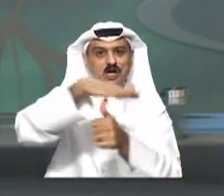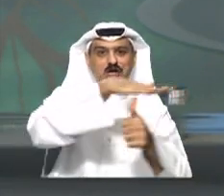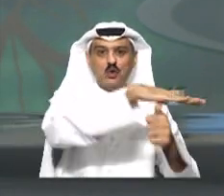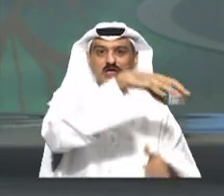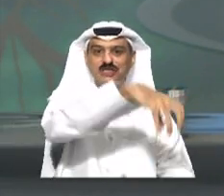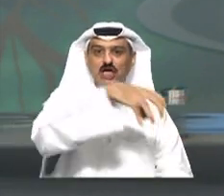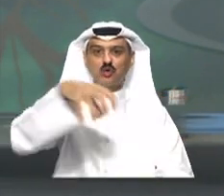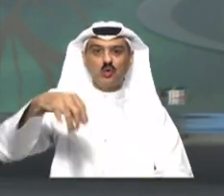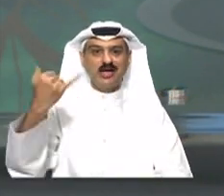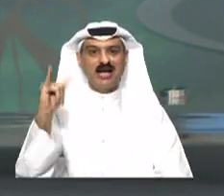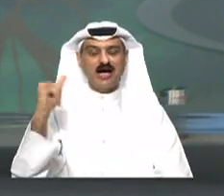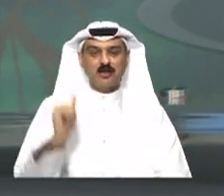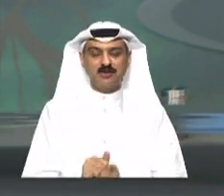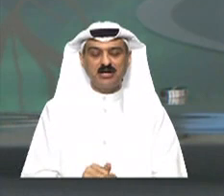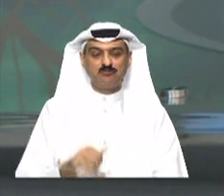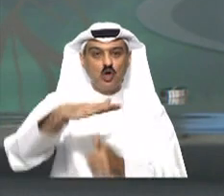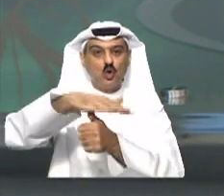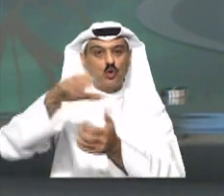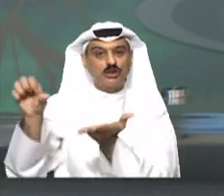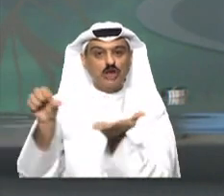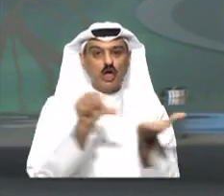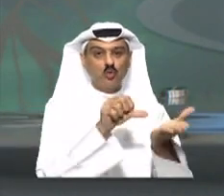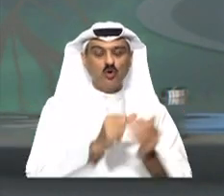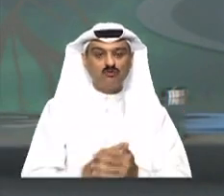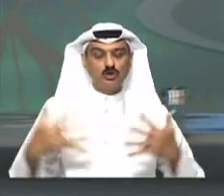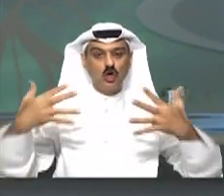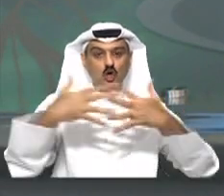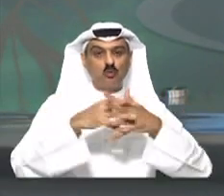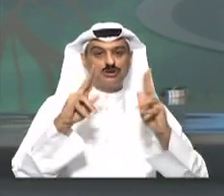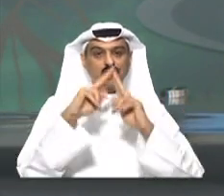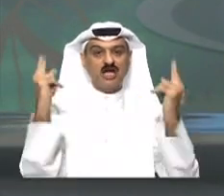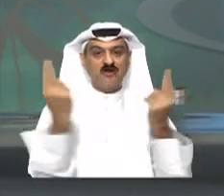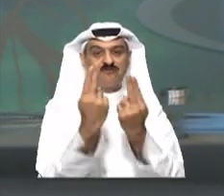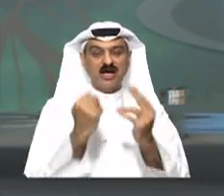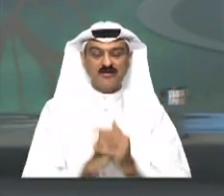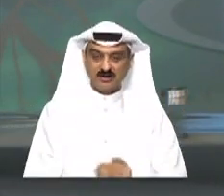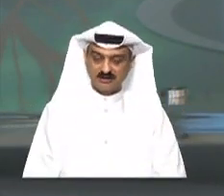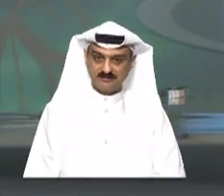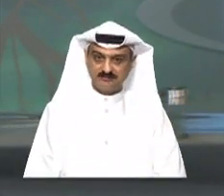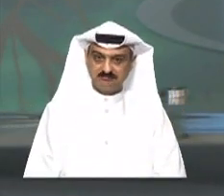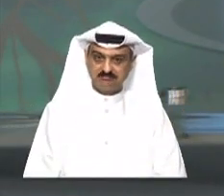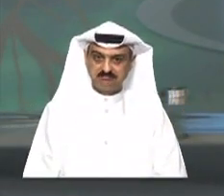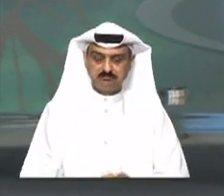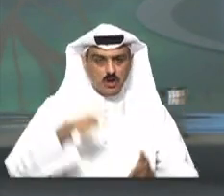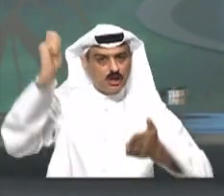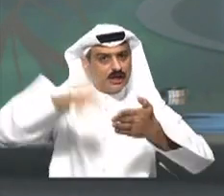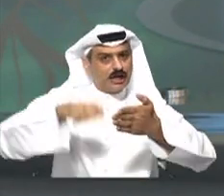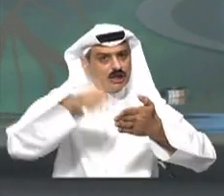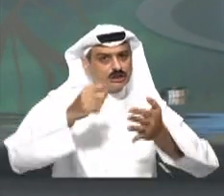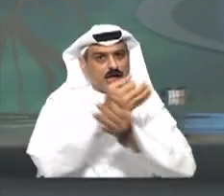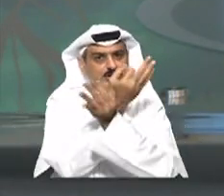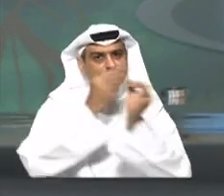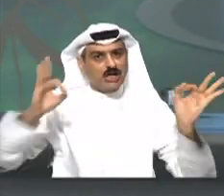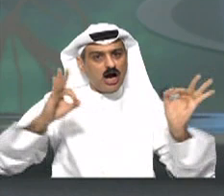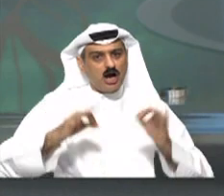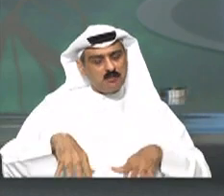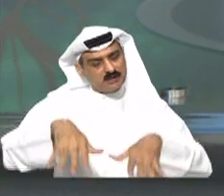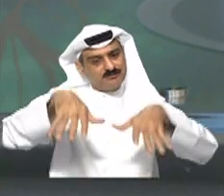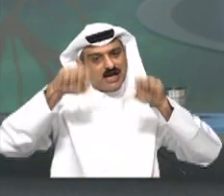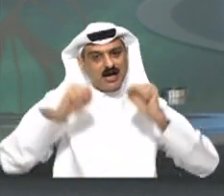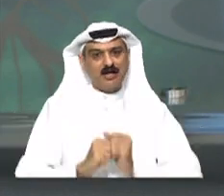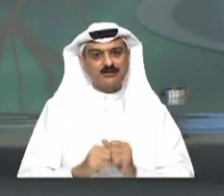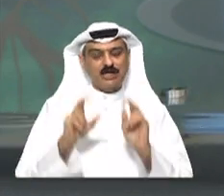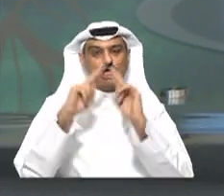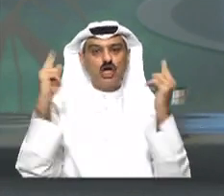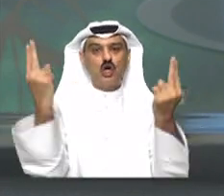العربية ورؤساء الوفود المشاركين في قمة لم الشمل. كما أنهت جميع الإجراءات والتحضيرات لاحتضان